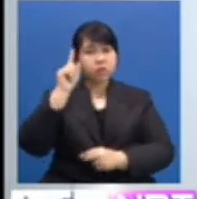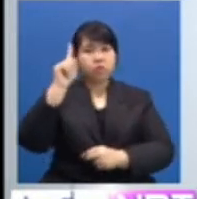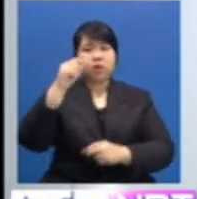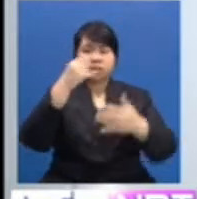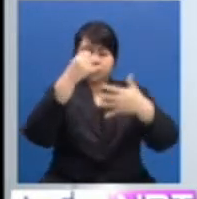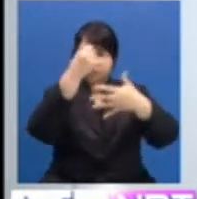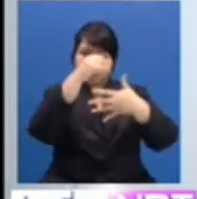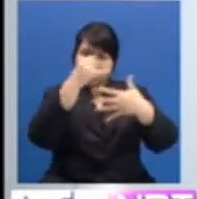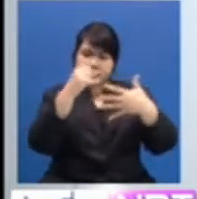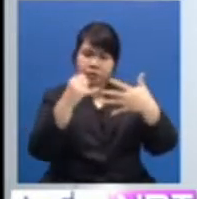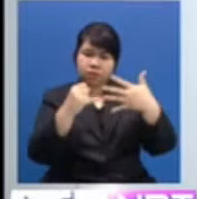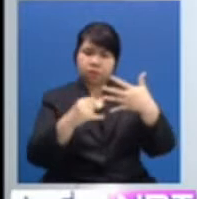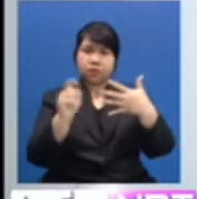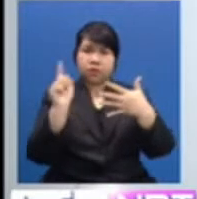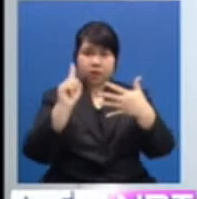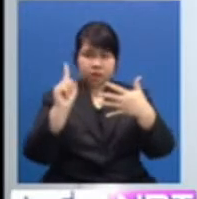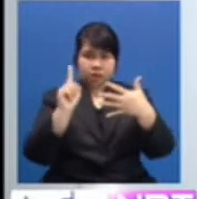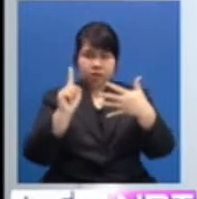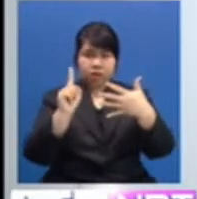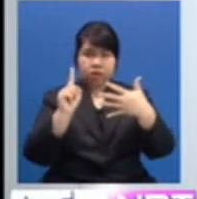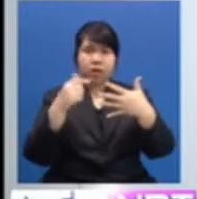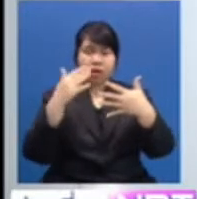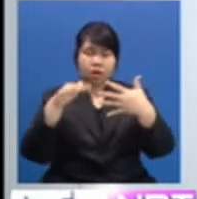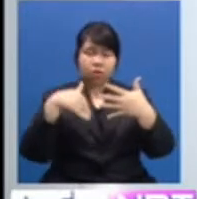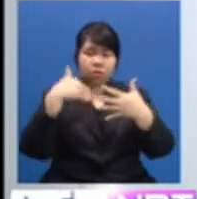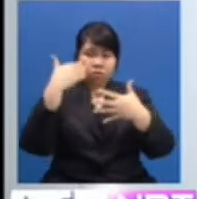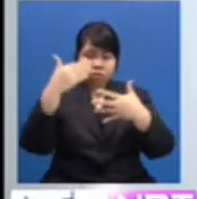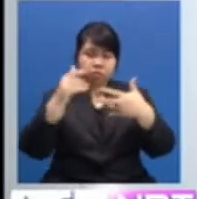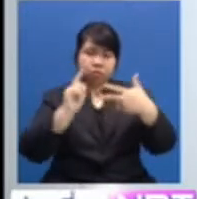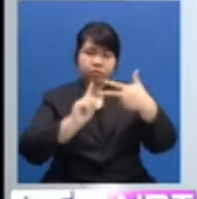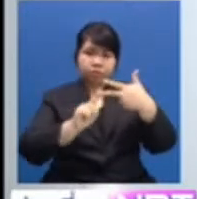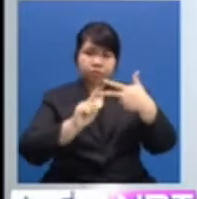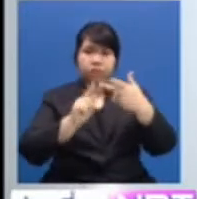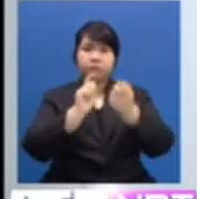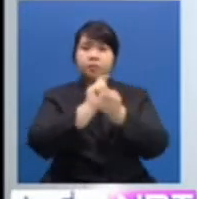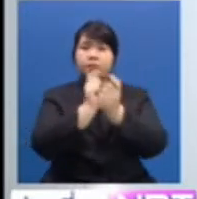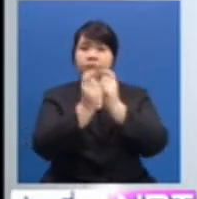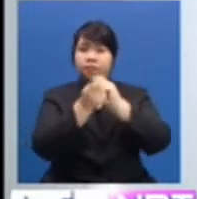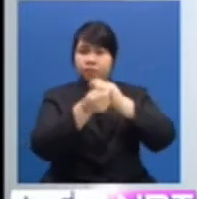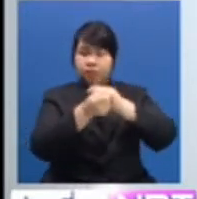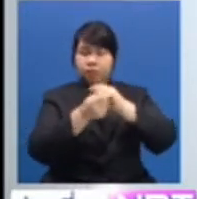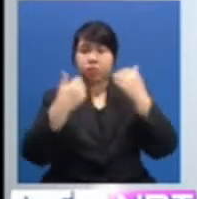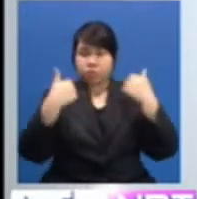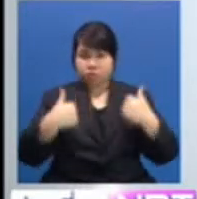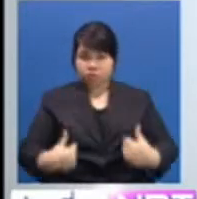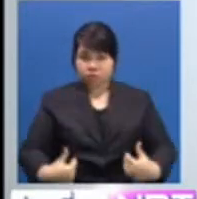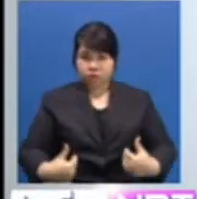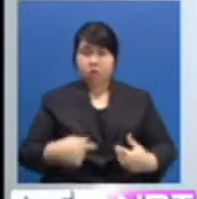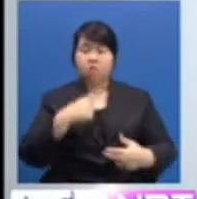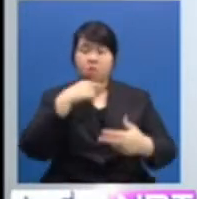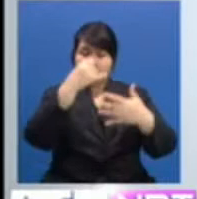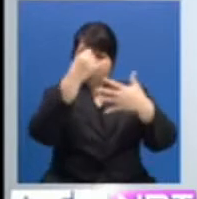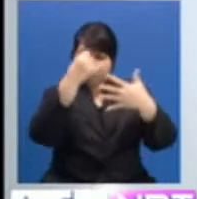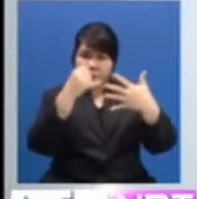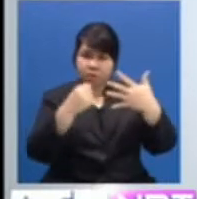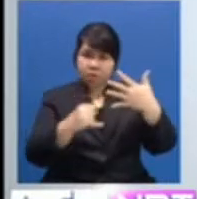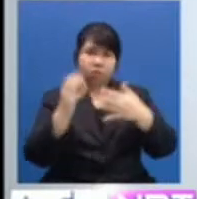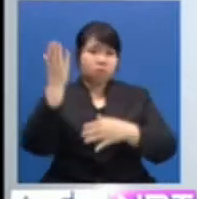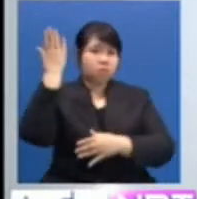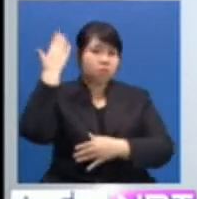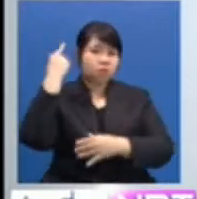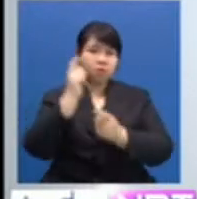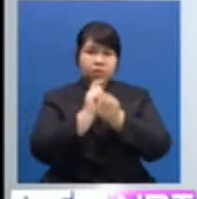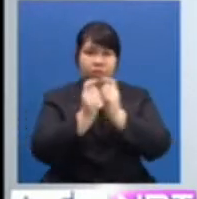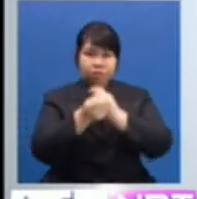ศีลข้อไหนไปแล้วบ้างจนนําไปสู่ขั้นตอนสุดท้ายปรับปรุงตนเองจากสิ่งที่ทําผิดศีลไปในอดีต